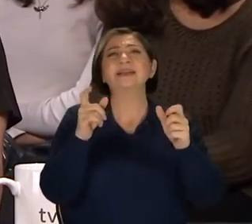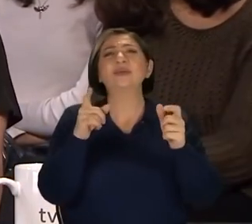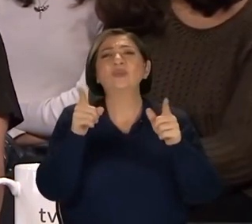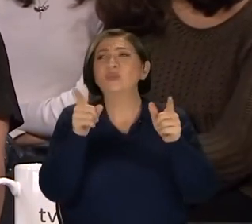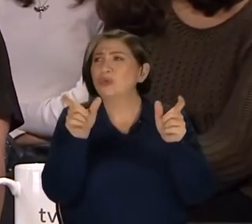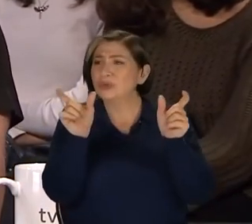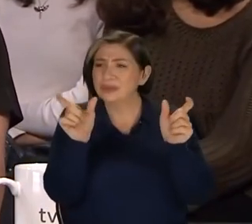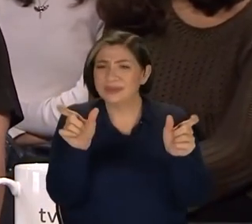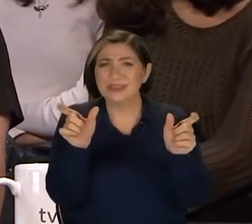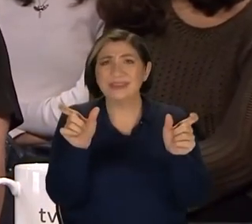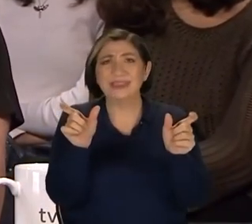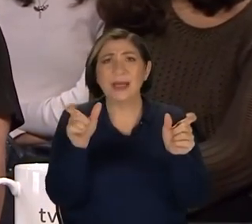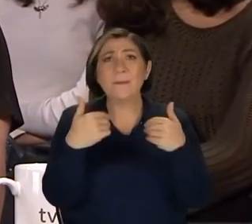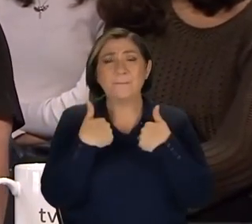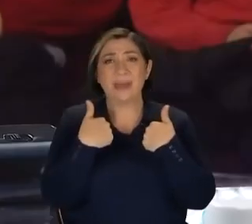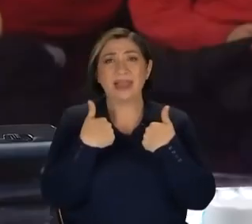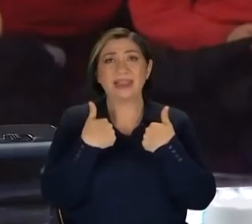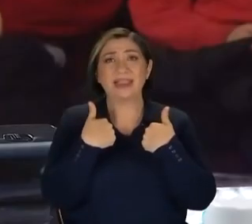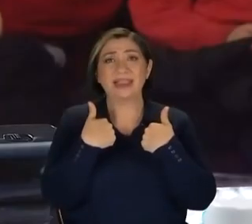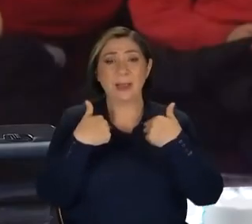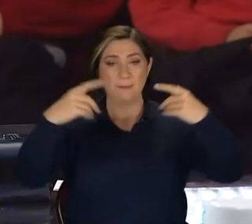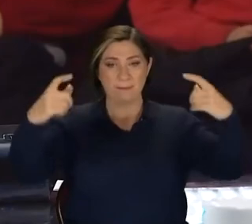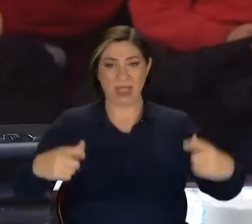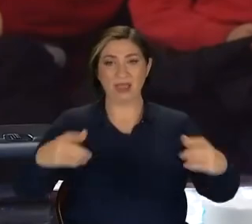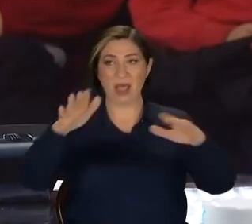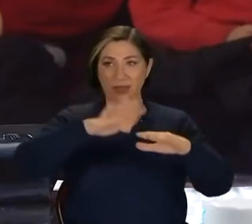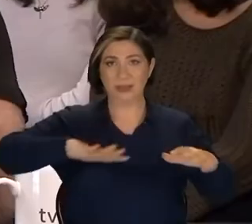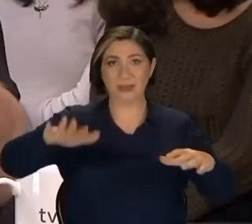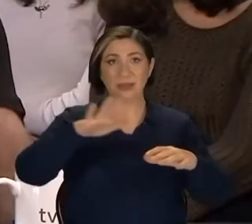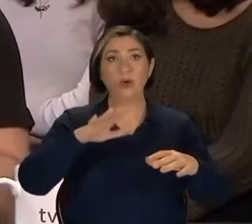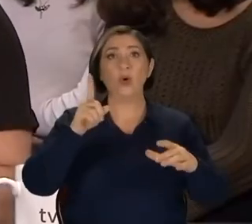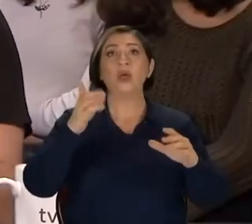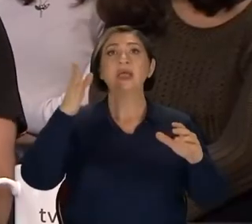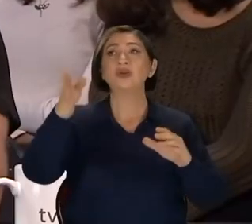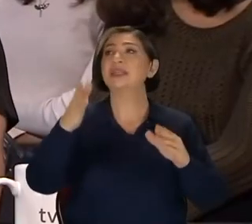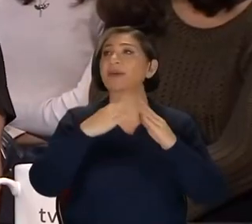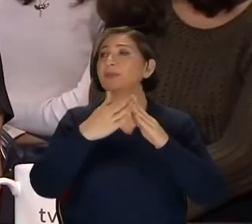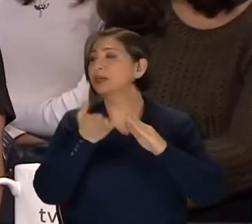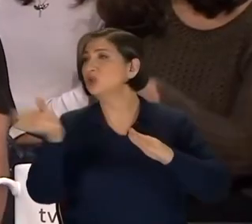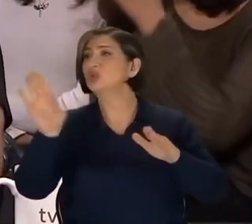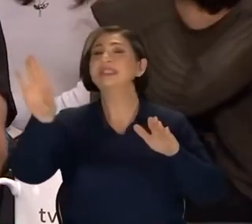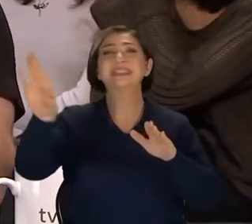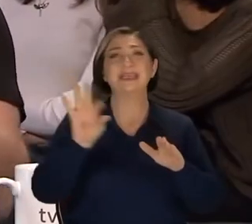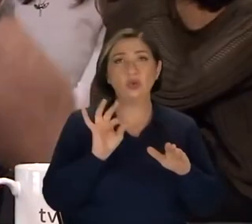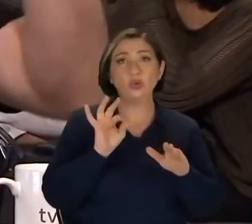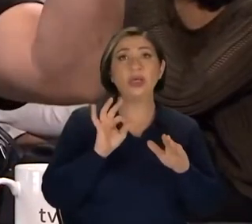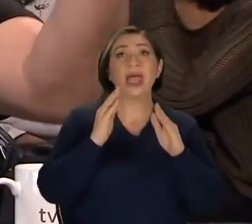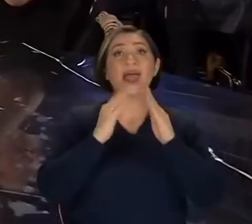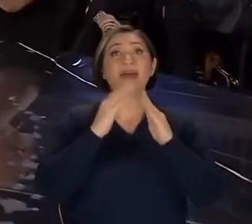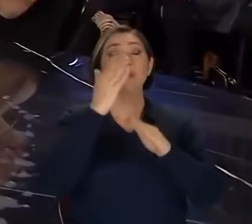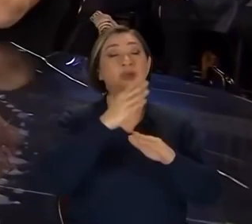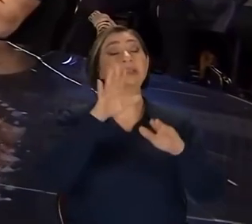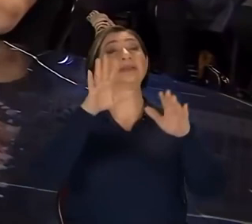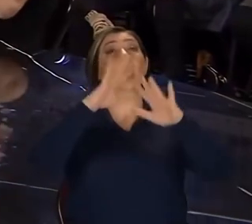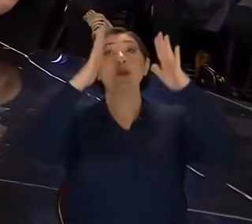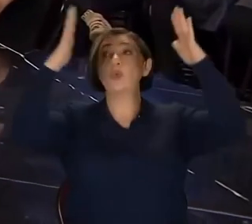bu kısmı ben mekanın, hani o giriyoruz, evimizden kalkıyoruz, seçiyoruz, gidip oturuyoruz